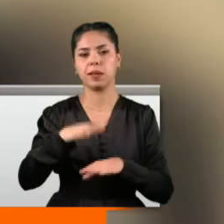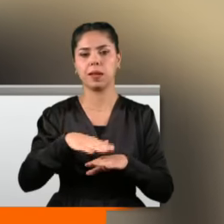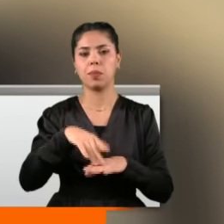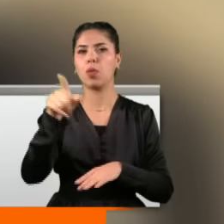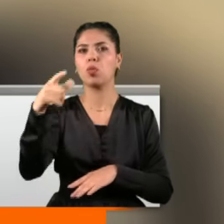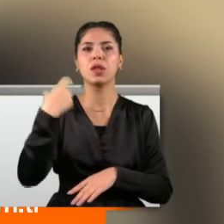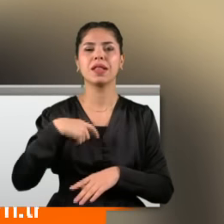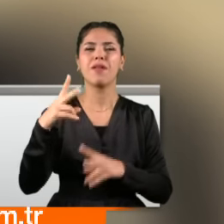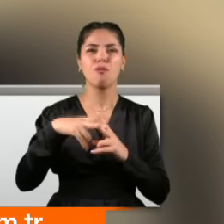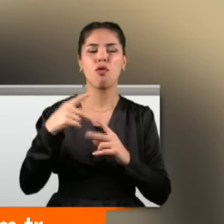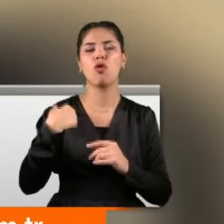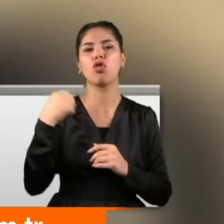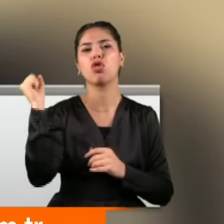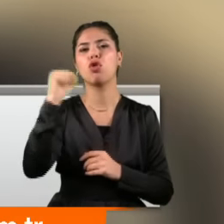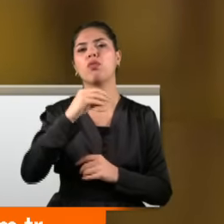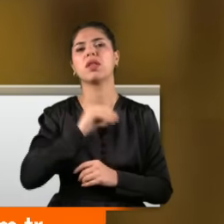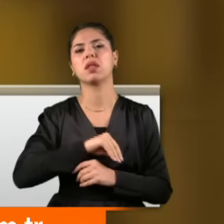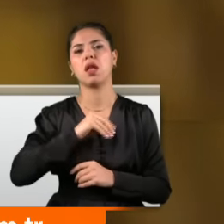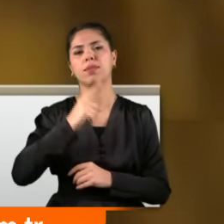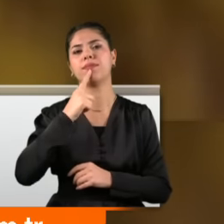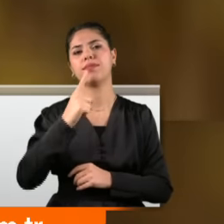polisleri husumetlisi sandığını söyledi.